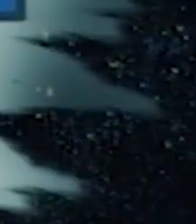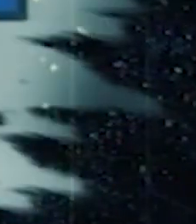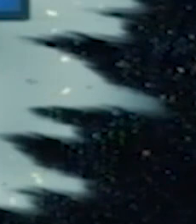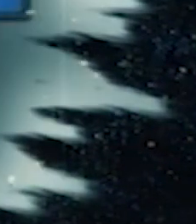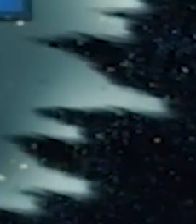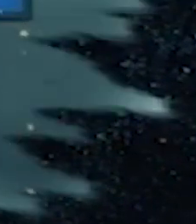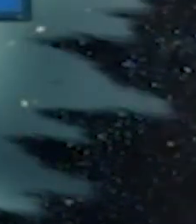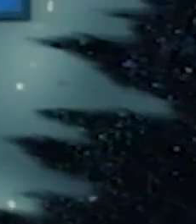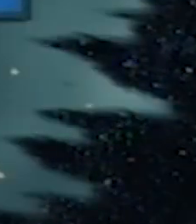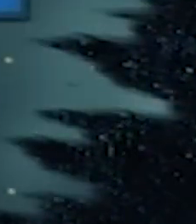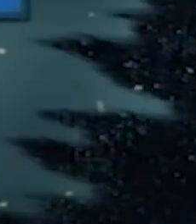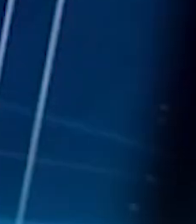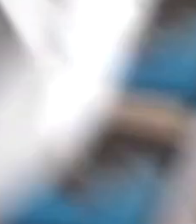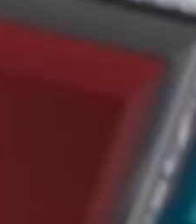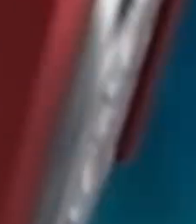ا